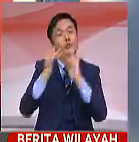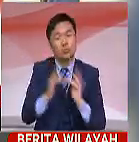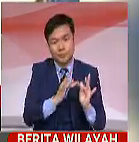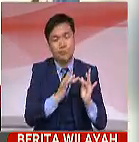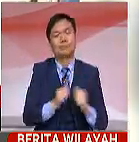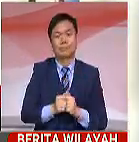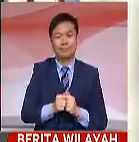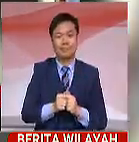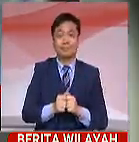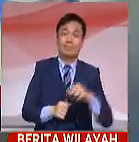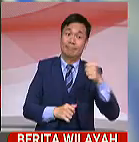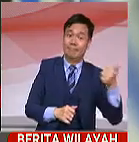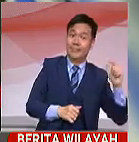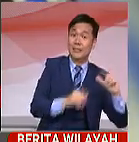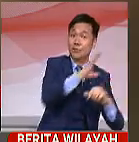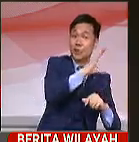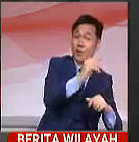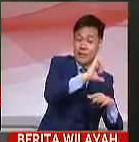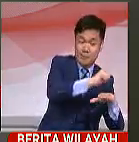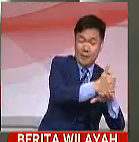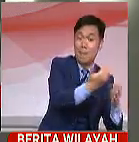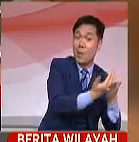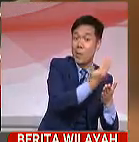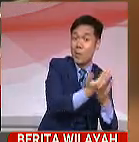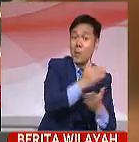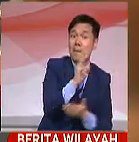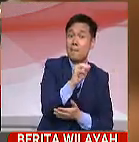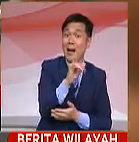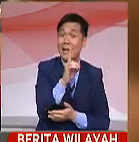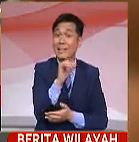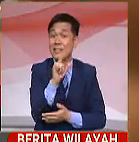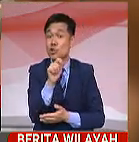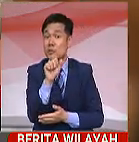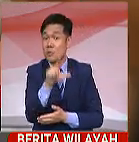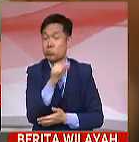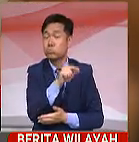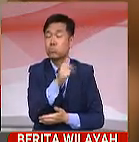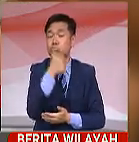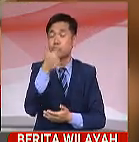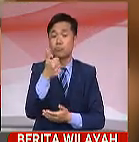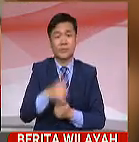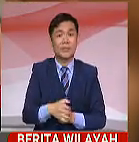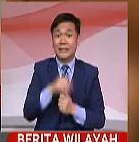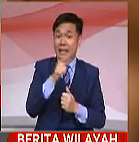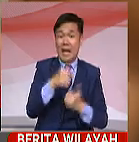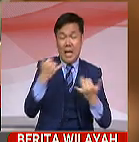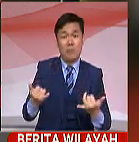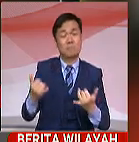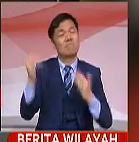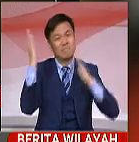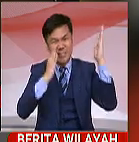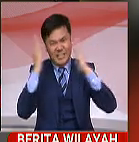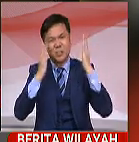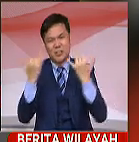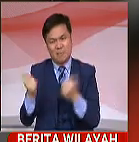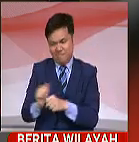Sementara itu bagi syarikat peringkat permulaan, inisiatif My Digital amat sesuai. Sesuai terutamanya ketika negara dilanda